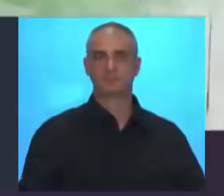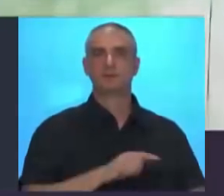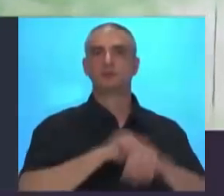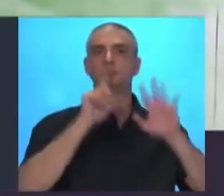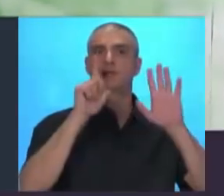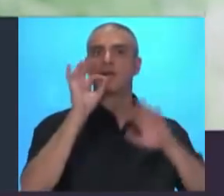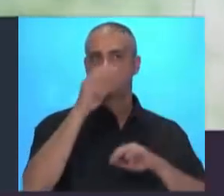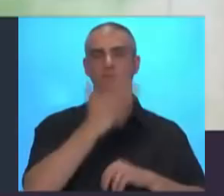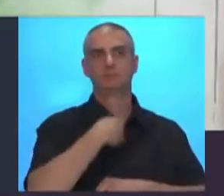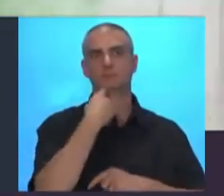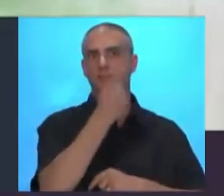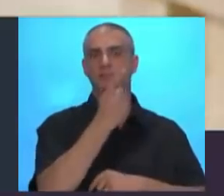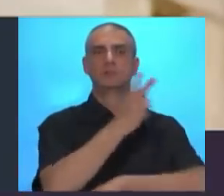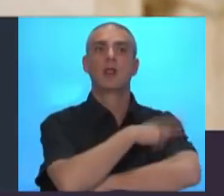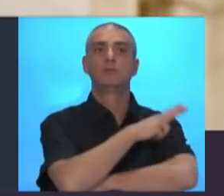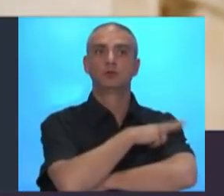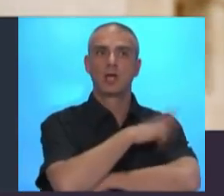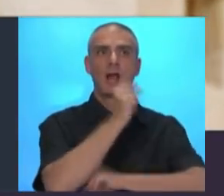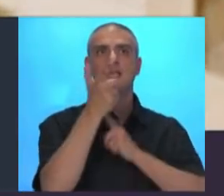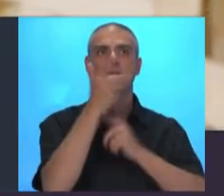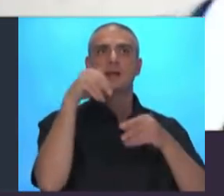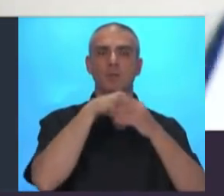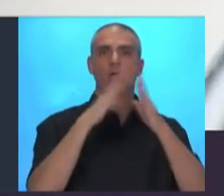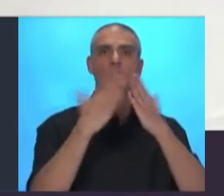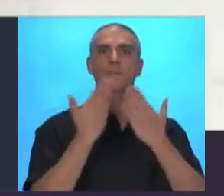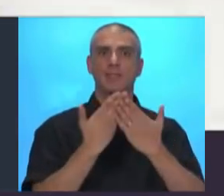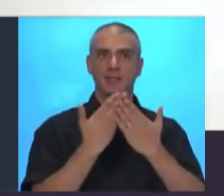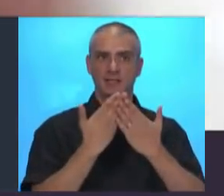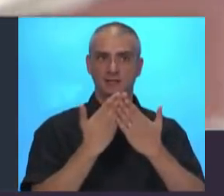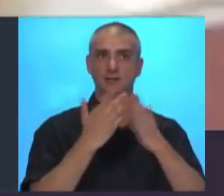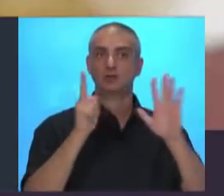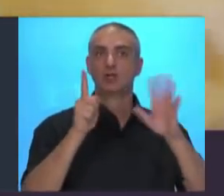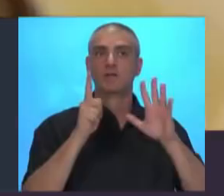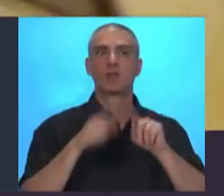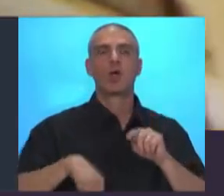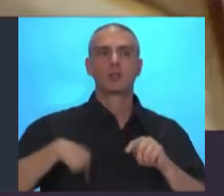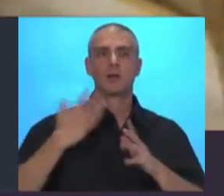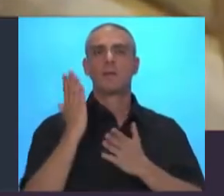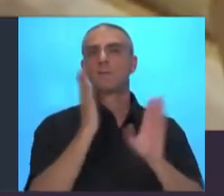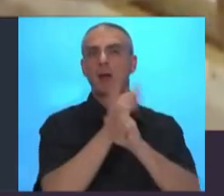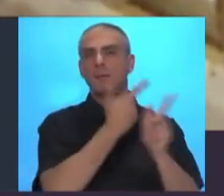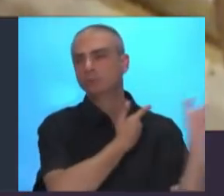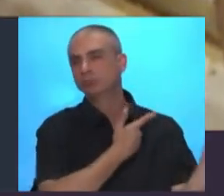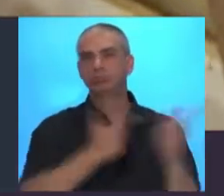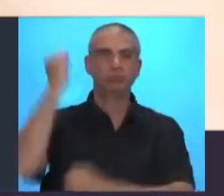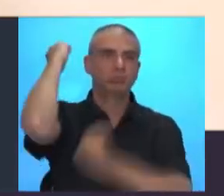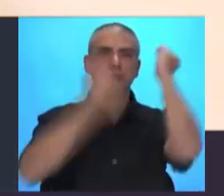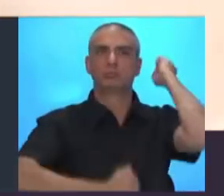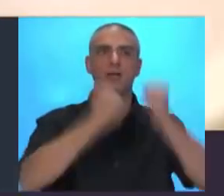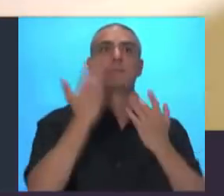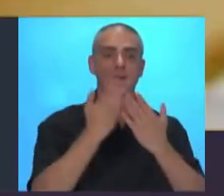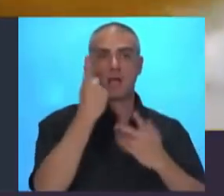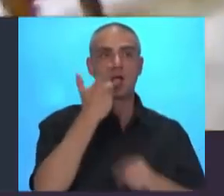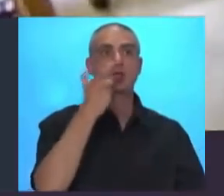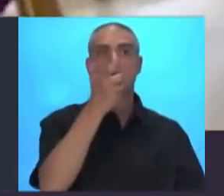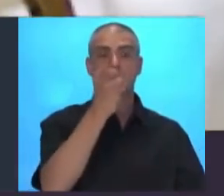701 מתקבל דיווח למוקד 100 על ירי בבית הכנסת. 7 דקות ארוכות המחבלים טובחים במתפללים, האחד יורה